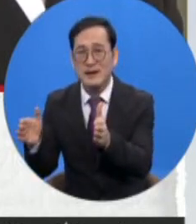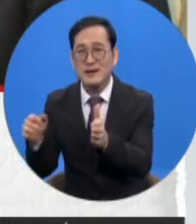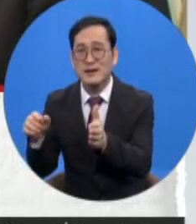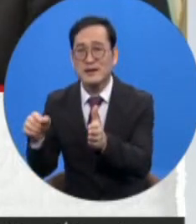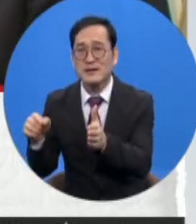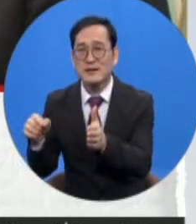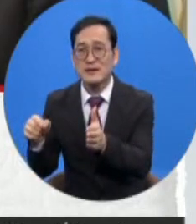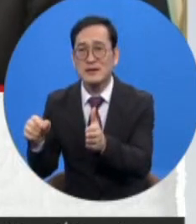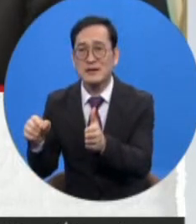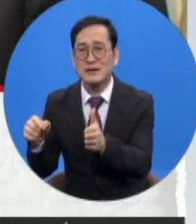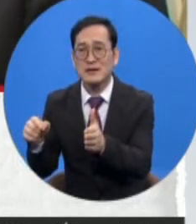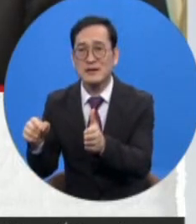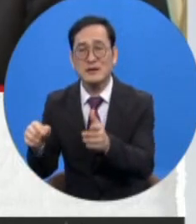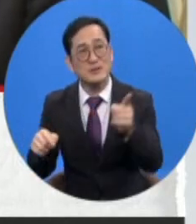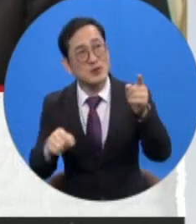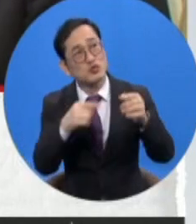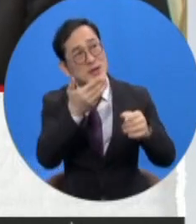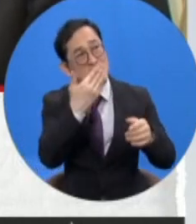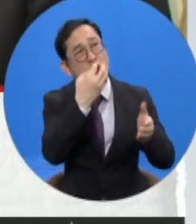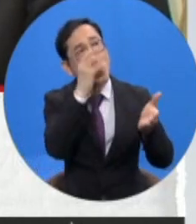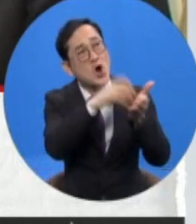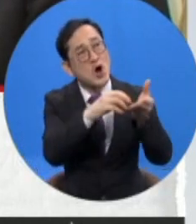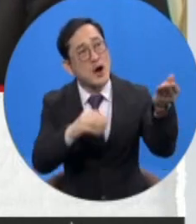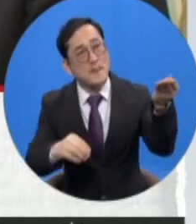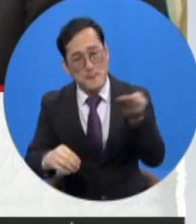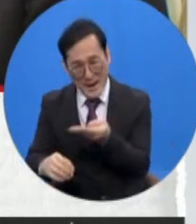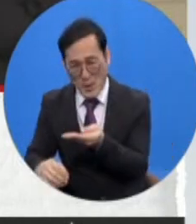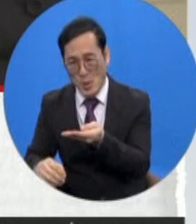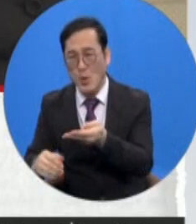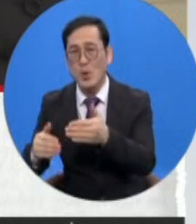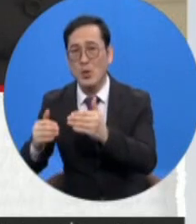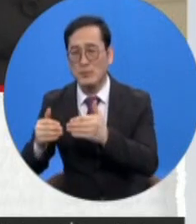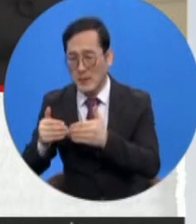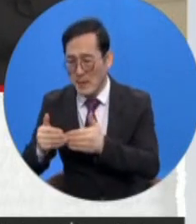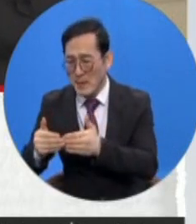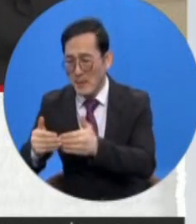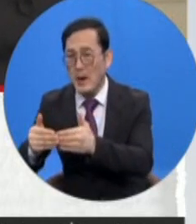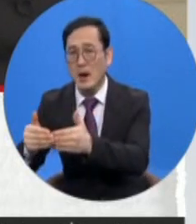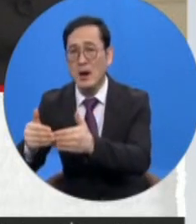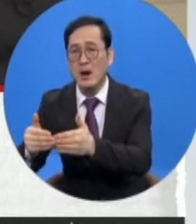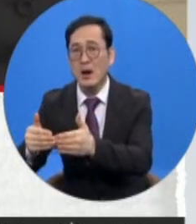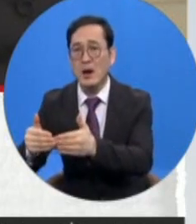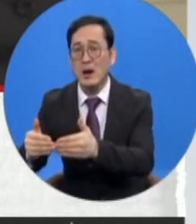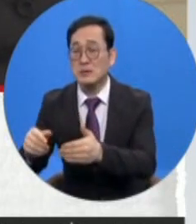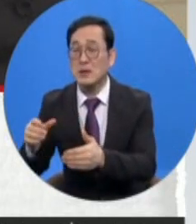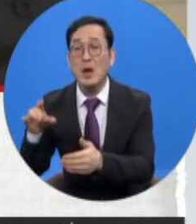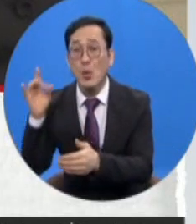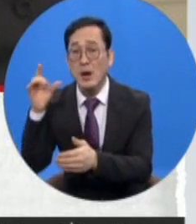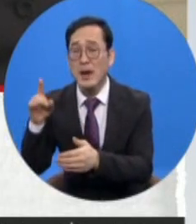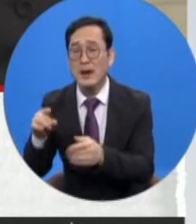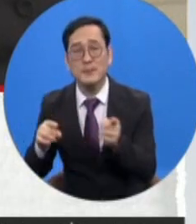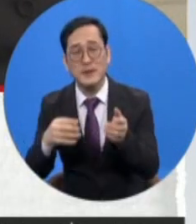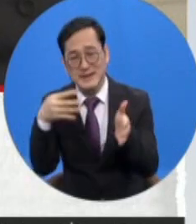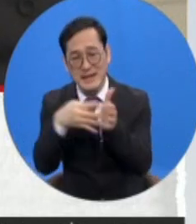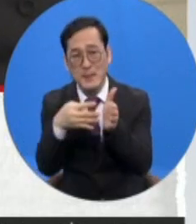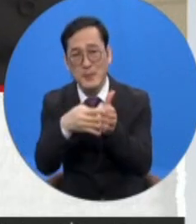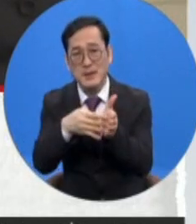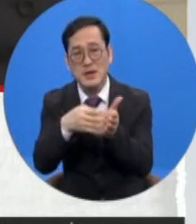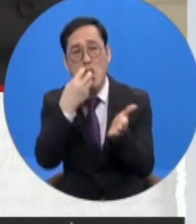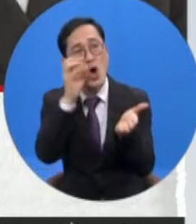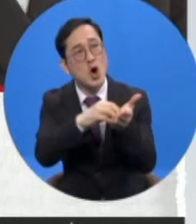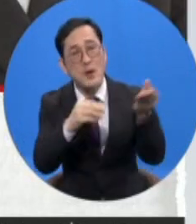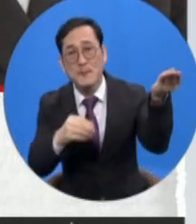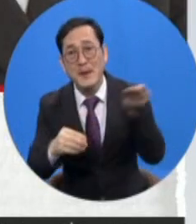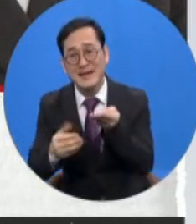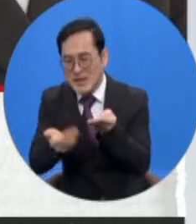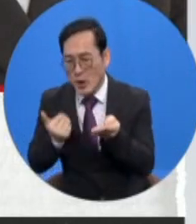아니라 주무부처의 허가를 받아야 되는데 그 허가를 받기까지는 기존에 있었던 단체로서의 활동 실적이 증명이 돼야만 허가를 받을 수